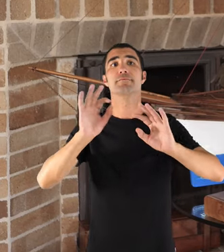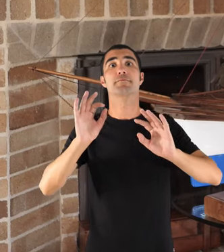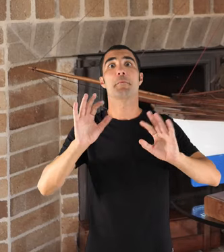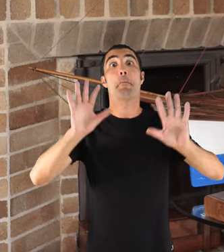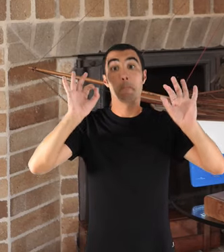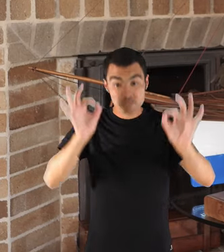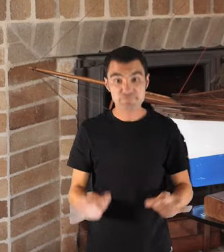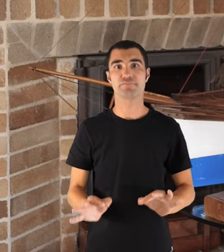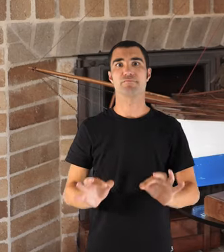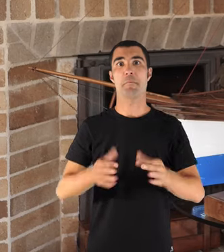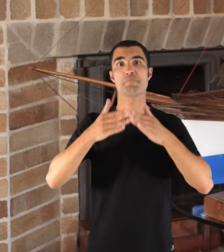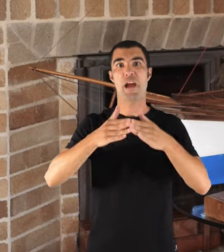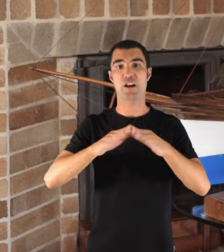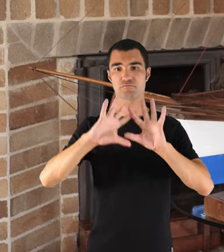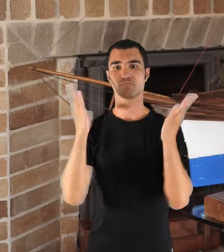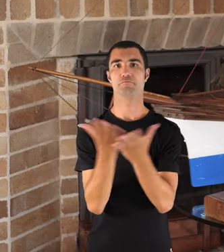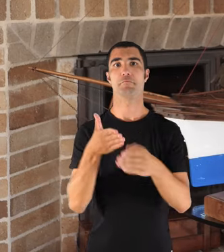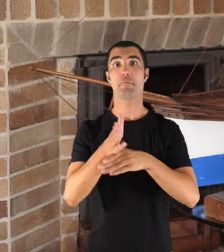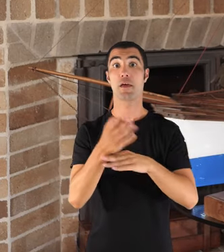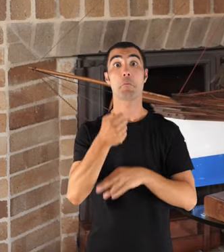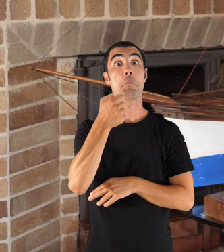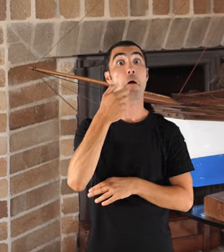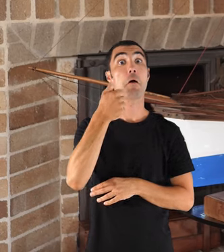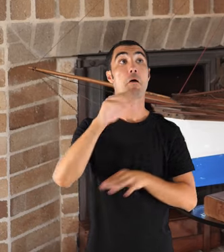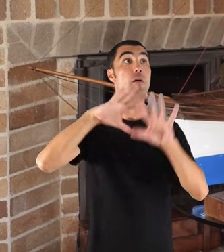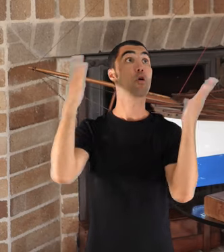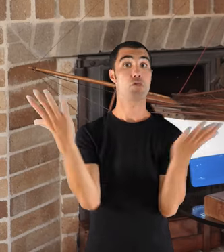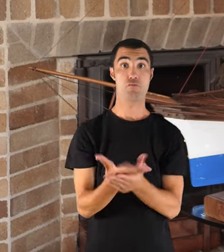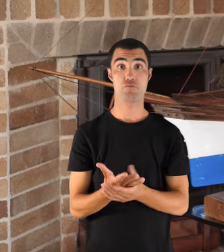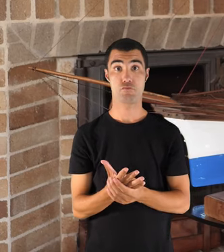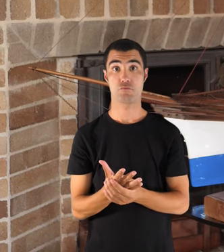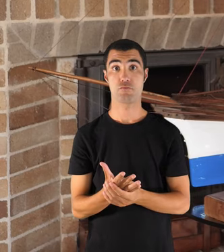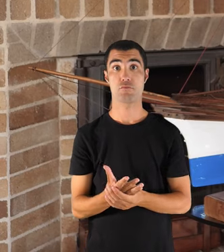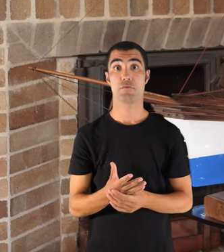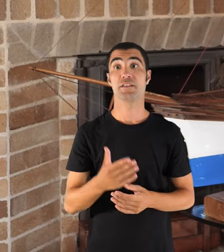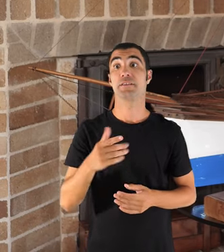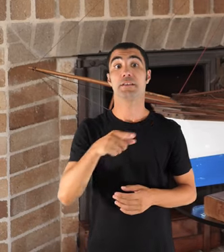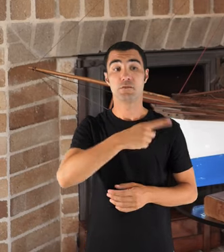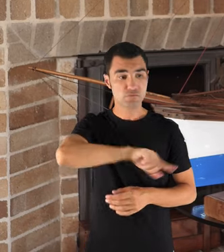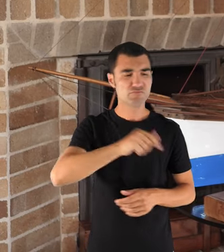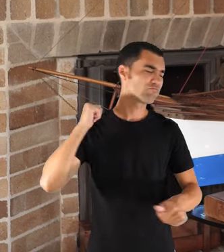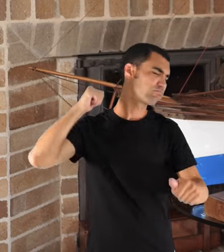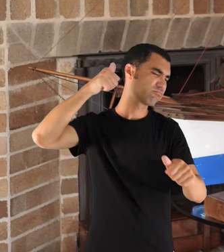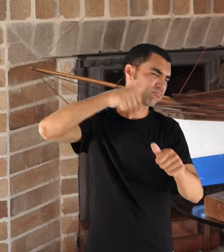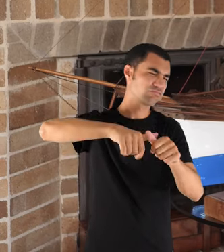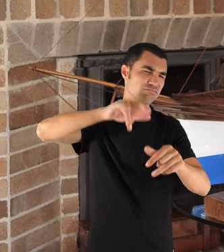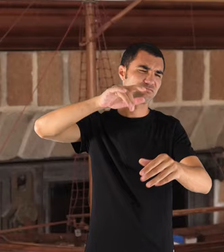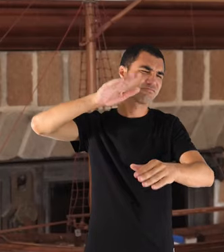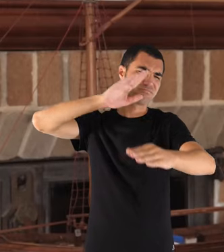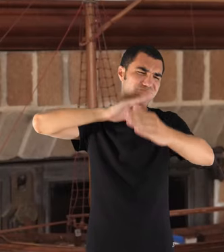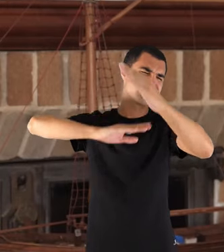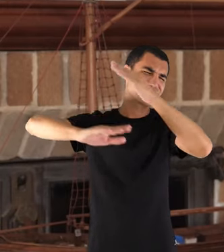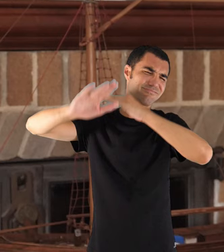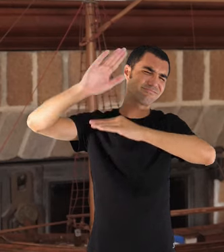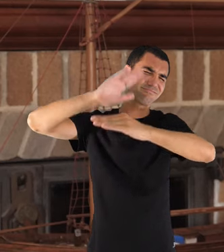món. S'havia empleat sempre, des de temps immemorials, la madera. Ara això s'ha acabat.